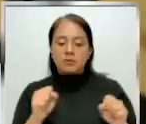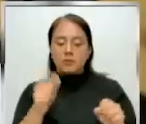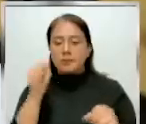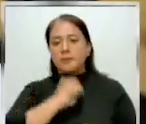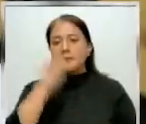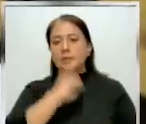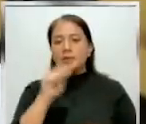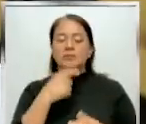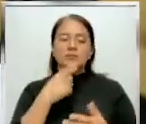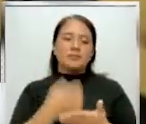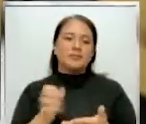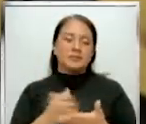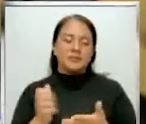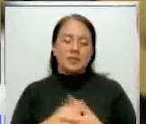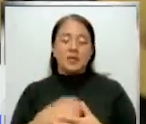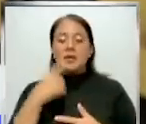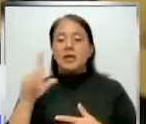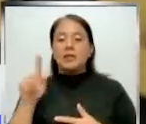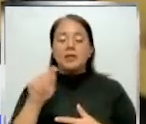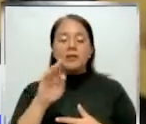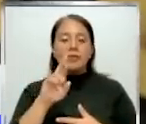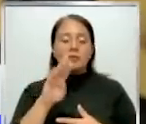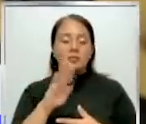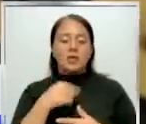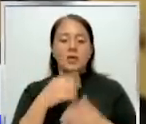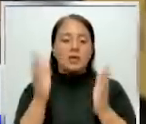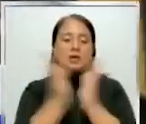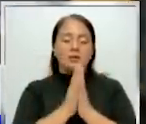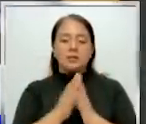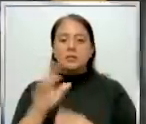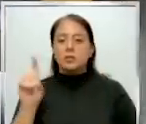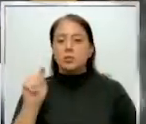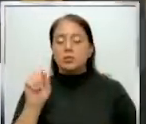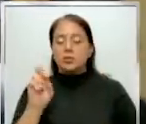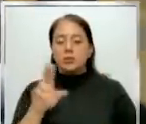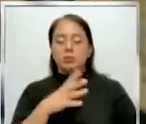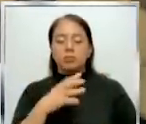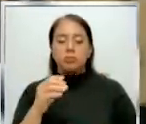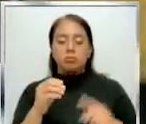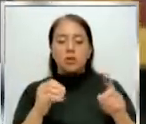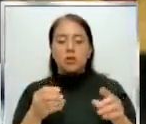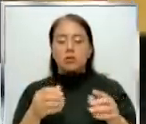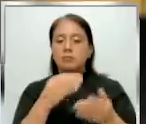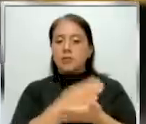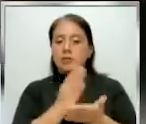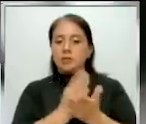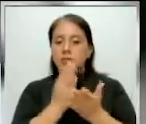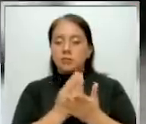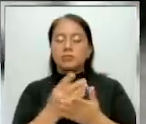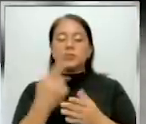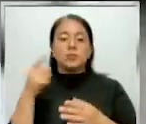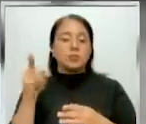talaga. Ayon sa LTFRB, ihingi nila ng DOTR ng pondo sa Kongreso ang EDSA bus carousel para